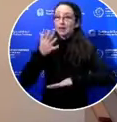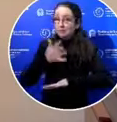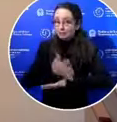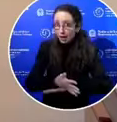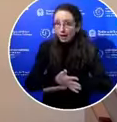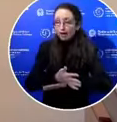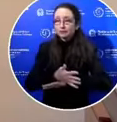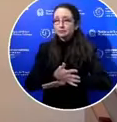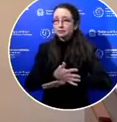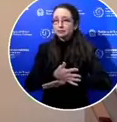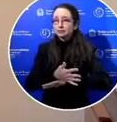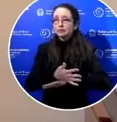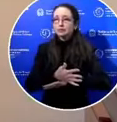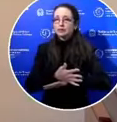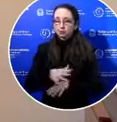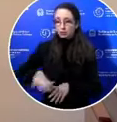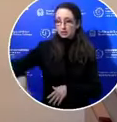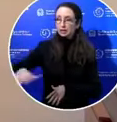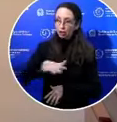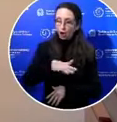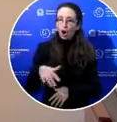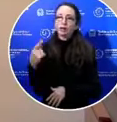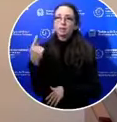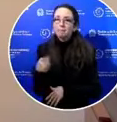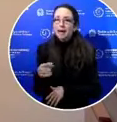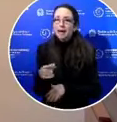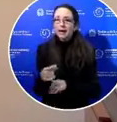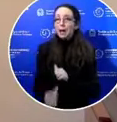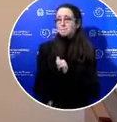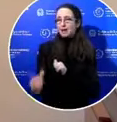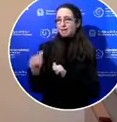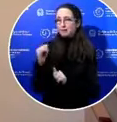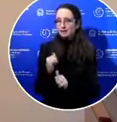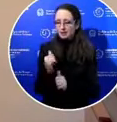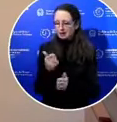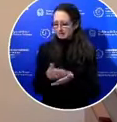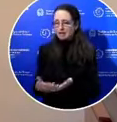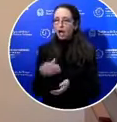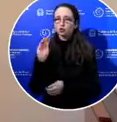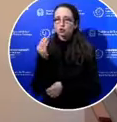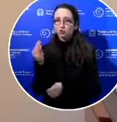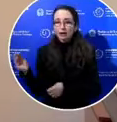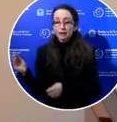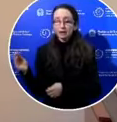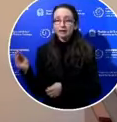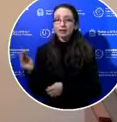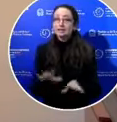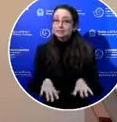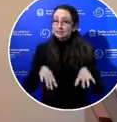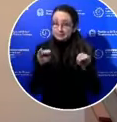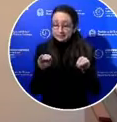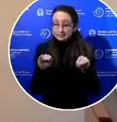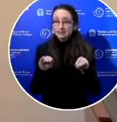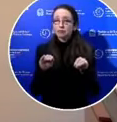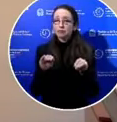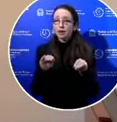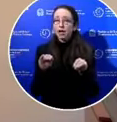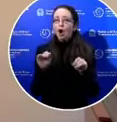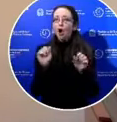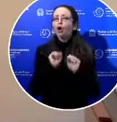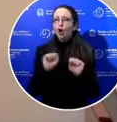e integrati sui territori per la prevenzione e il contrasto al disagio giovanile mediante iniziative tra le altre contro